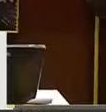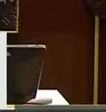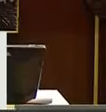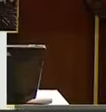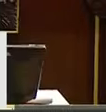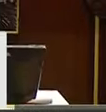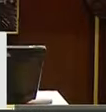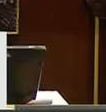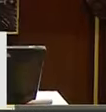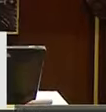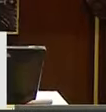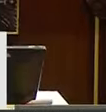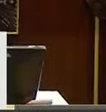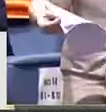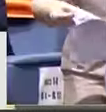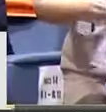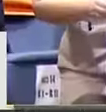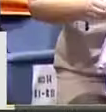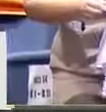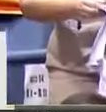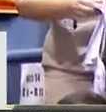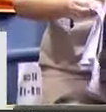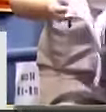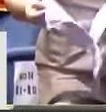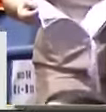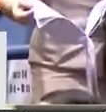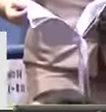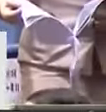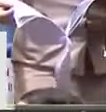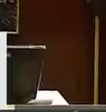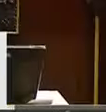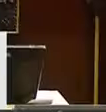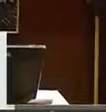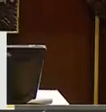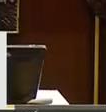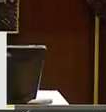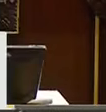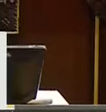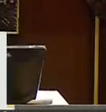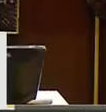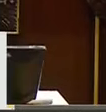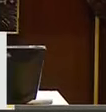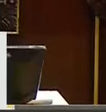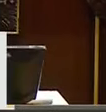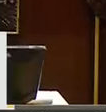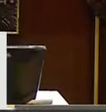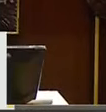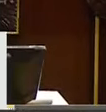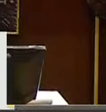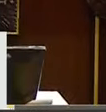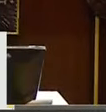ายชัชวาลคงอุดม พลเอกประยุทธ์จันทร์โอชาครับ 127นายชัยชิดช